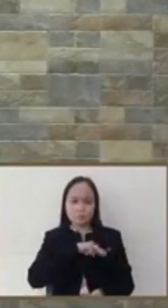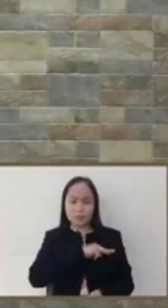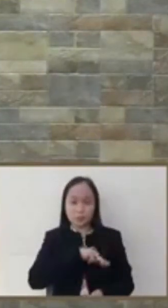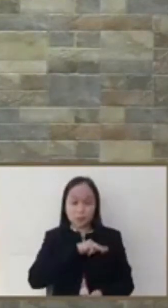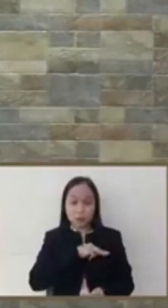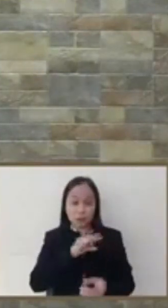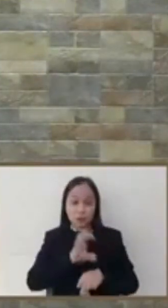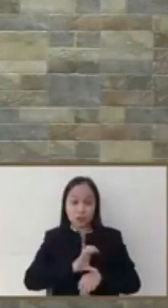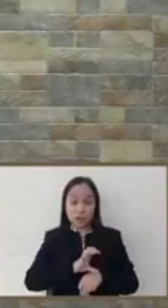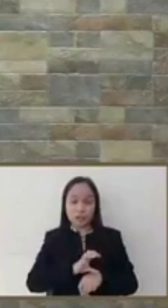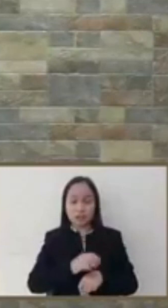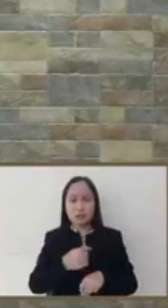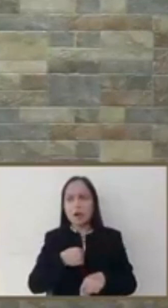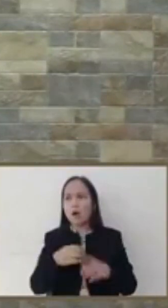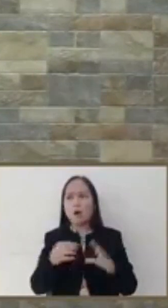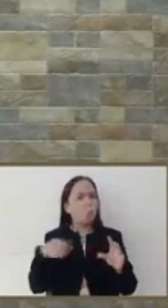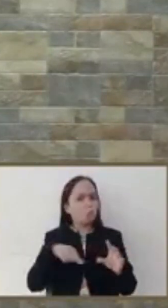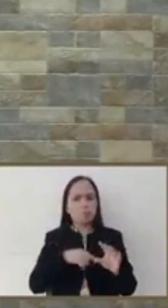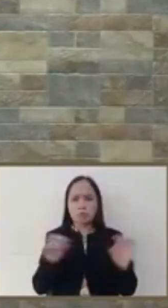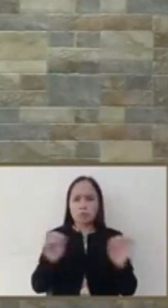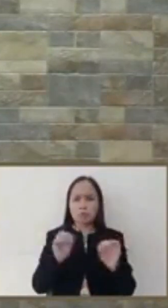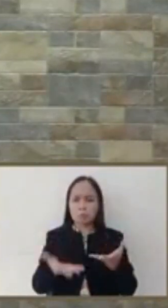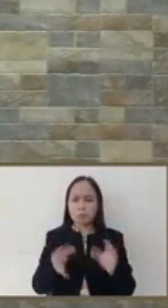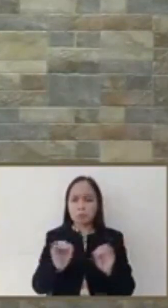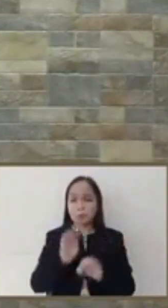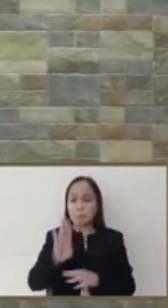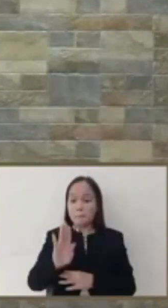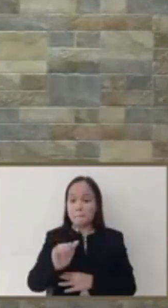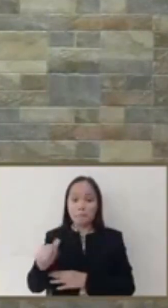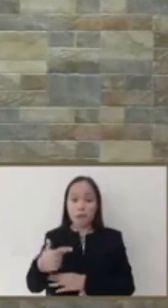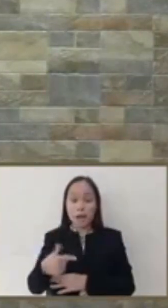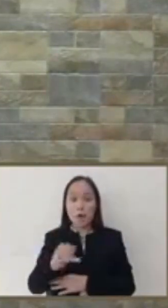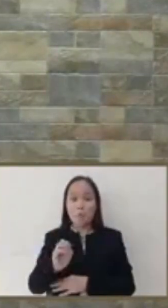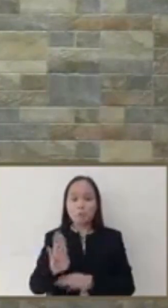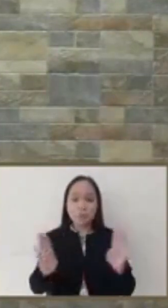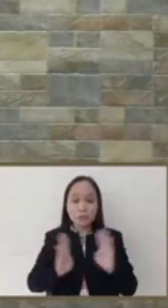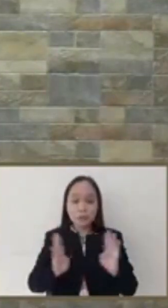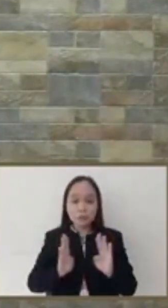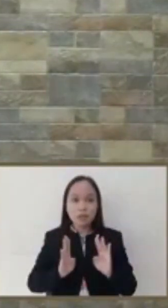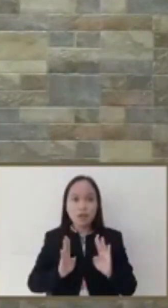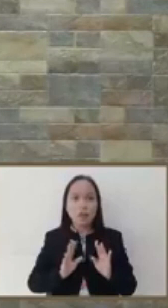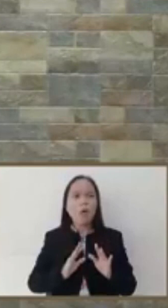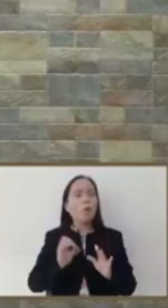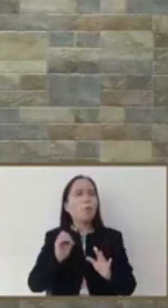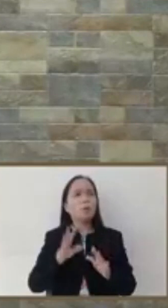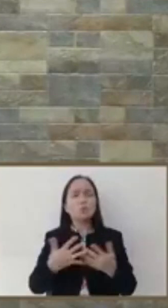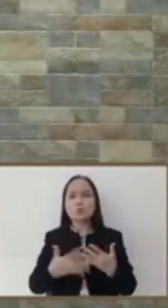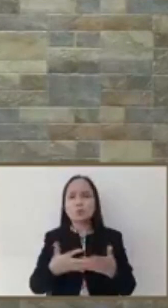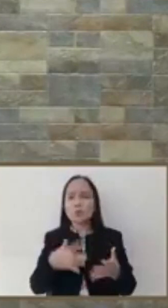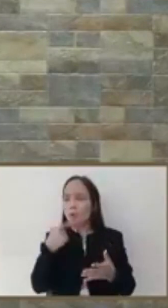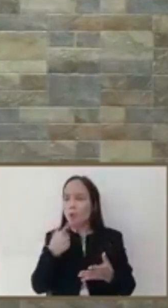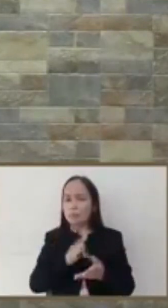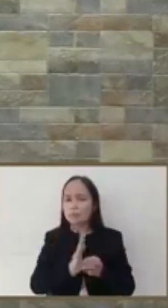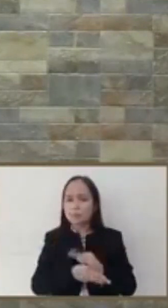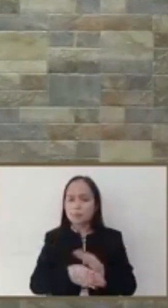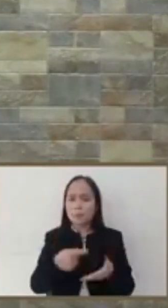kapatid, sa Baag. Wala po tayo doon, mga kapatid, sa Baguio. Wala po. Hanggang ngayon, sa sino mang nagkaroon ng bahagi